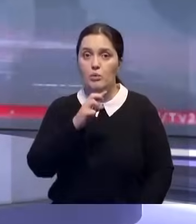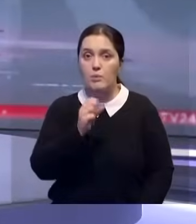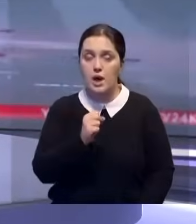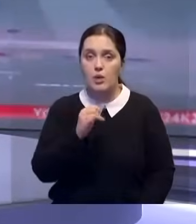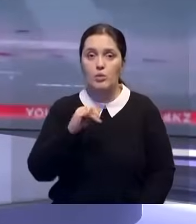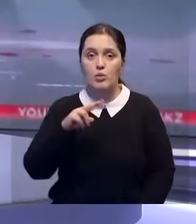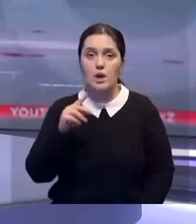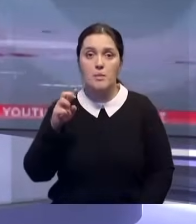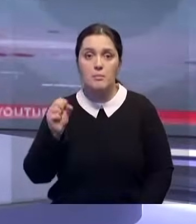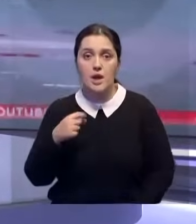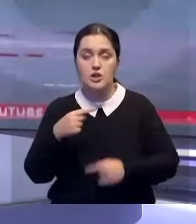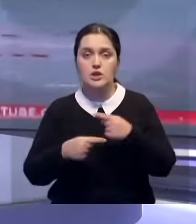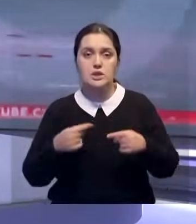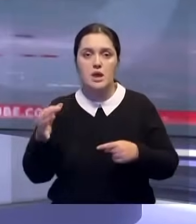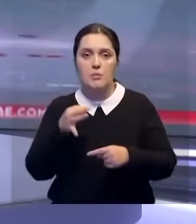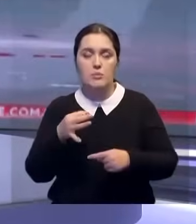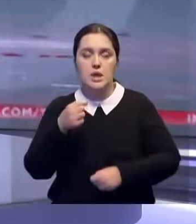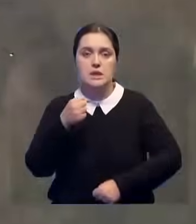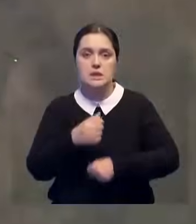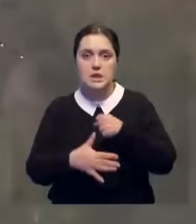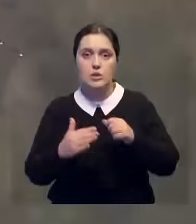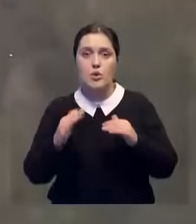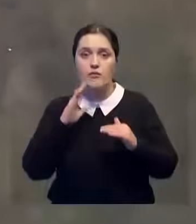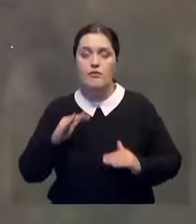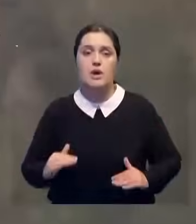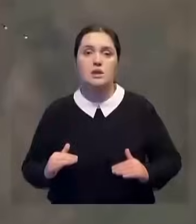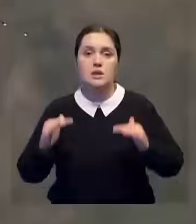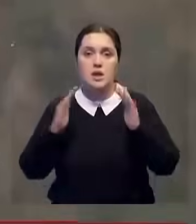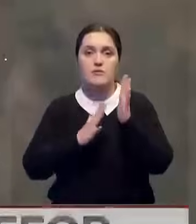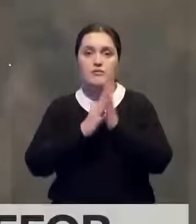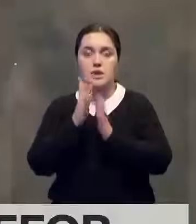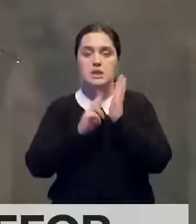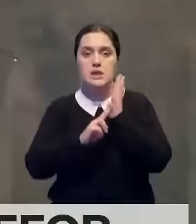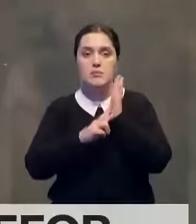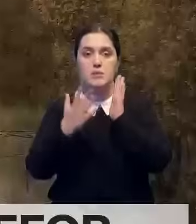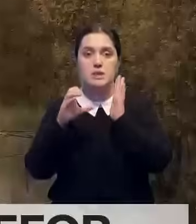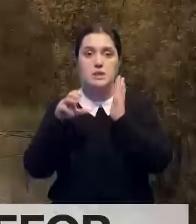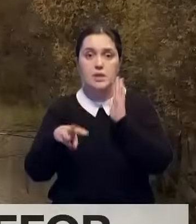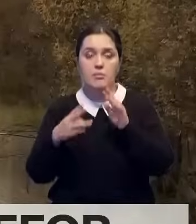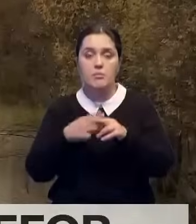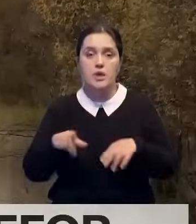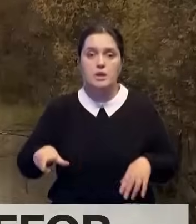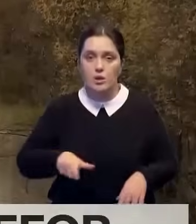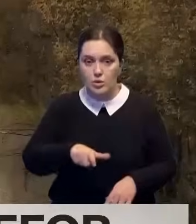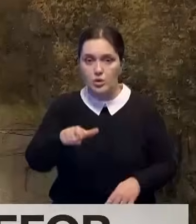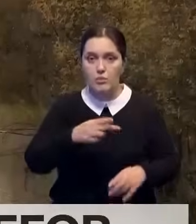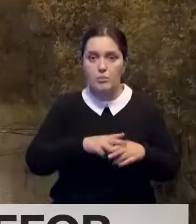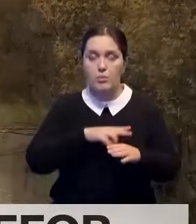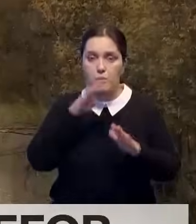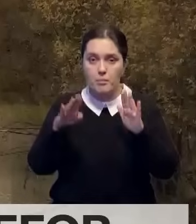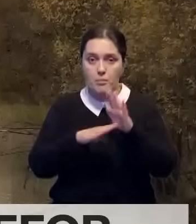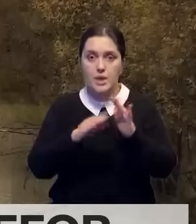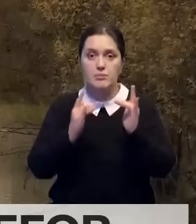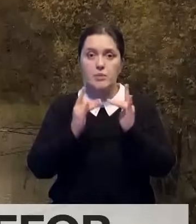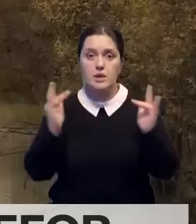Последняя протекает прямо через областной центр, и уровень воды в ней вырос сразу на 75 сантиметров. В итоге потопило дорогу, которая проходит